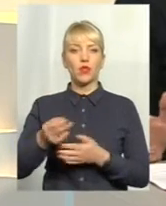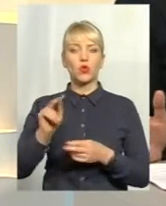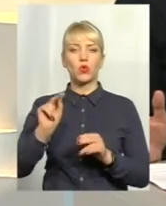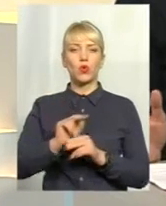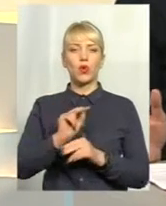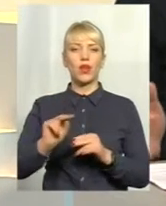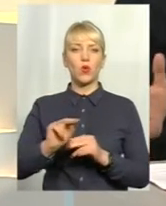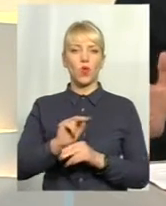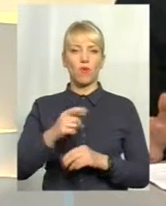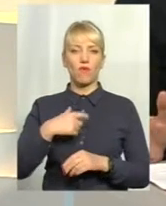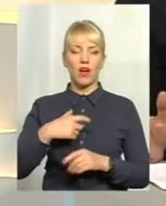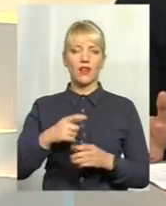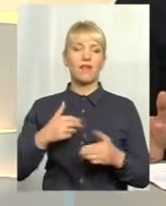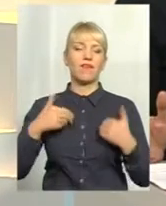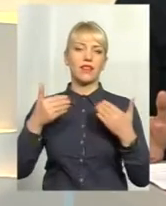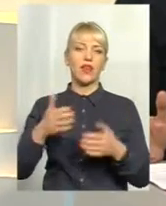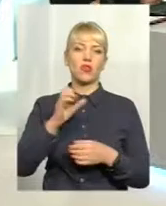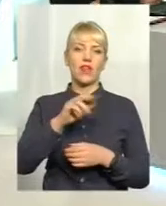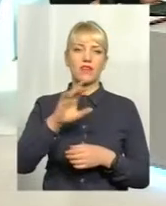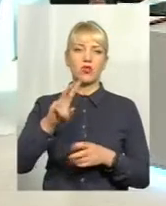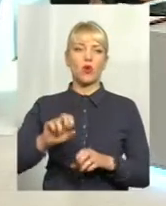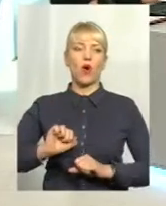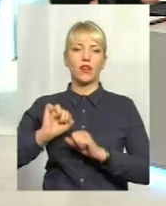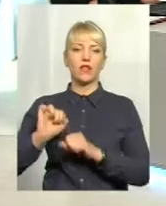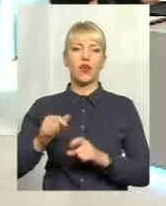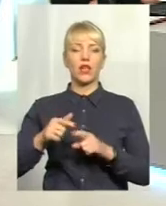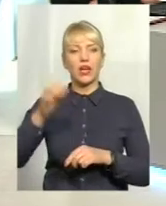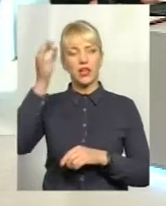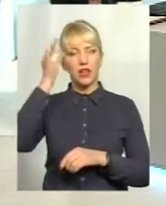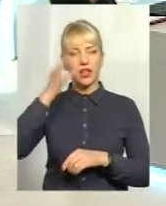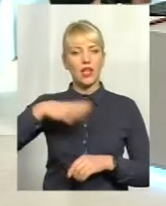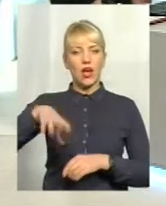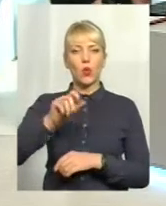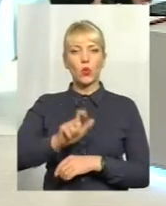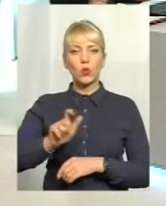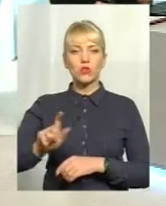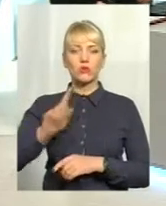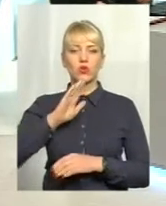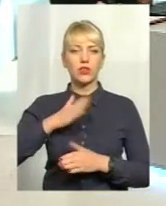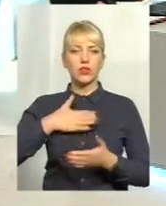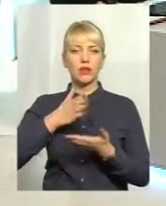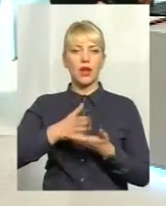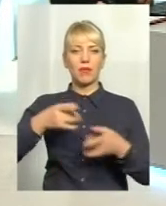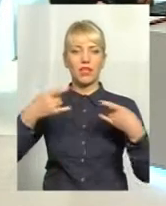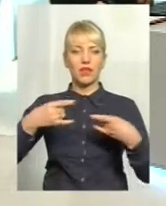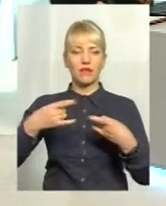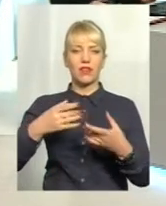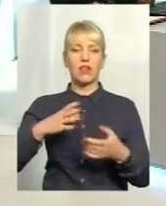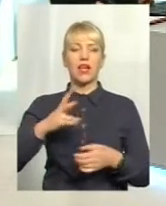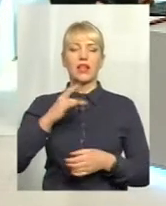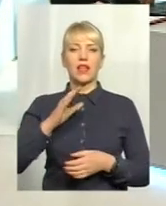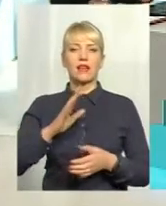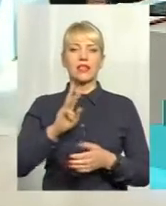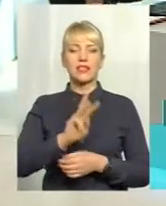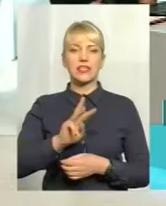Тож я вітаю в нашій студії Олега Савінського, адвоката. Ну і нагадаю усім, що наш прямий ефір відбувається і на сторінці